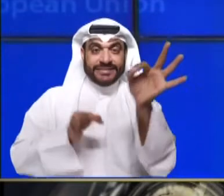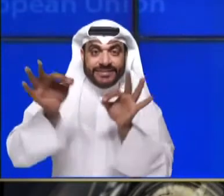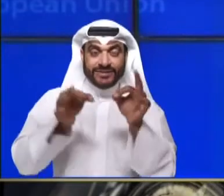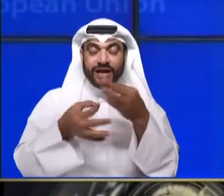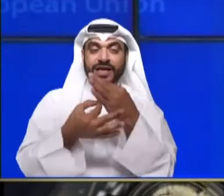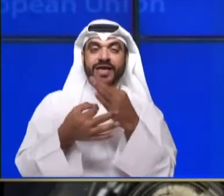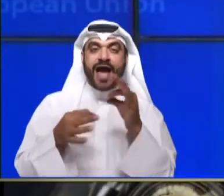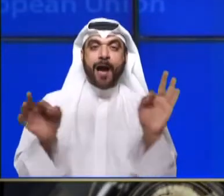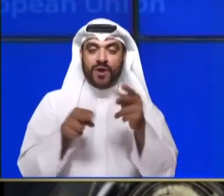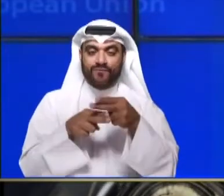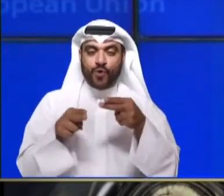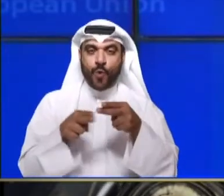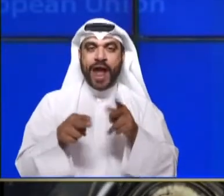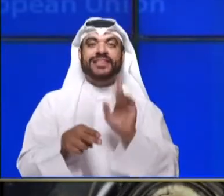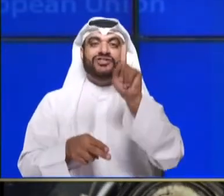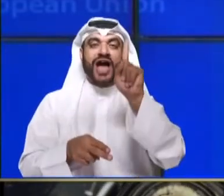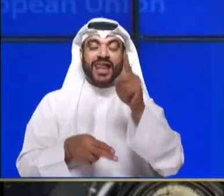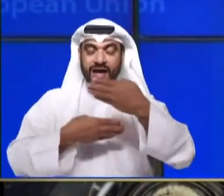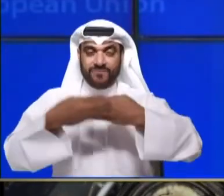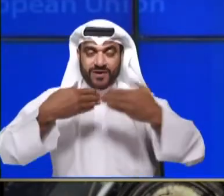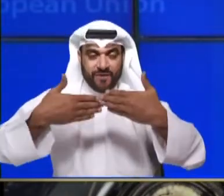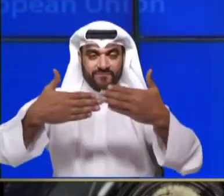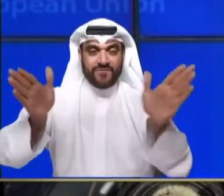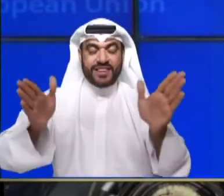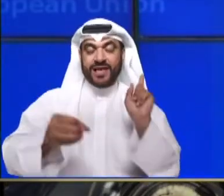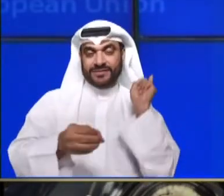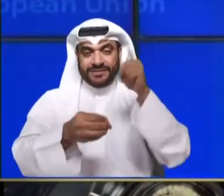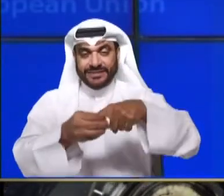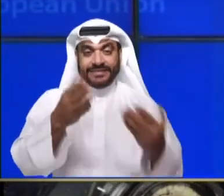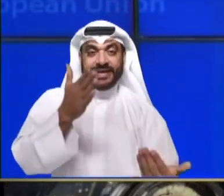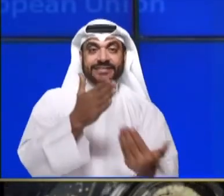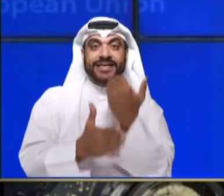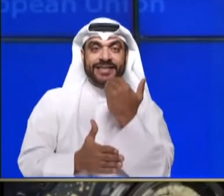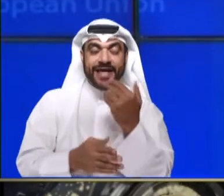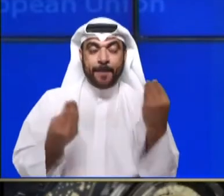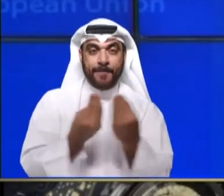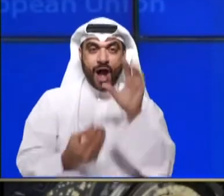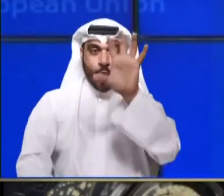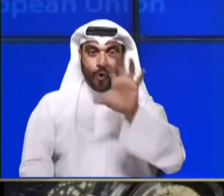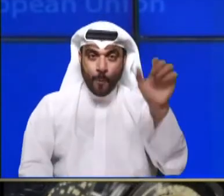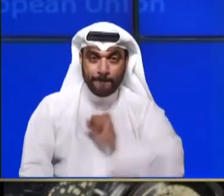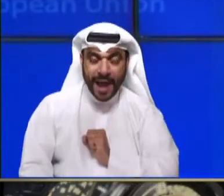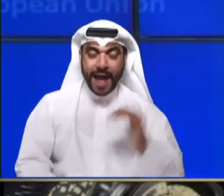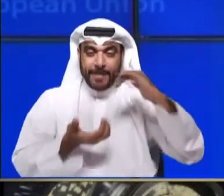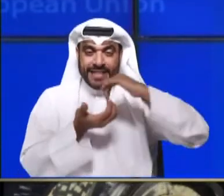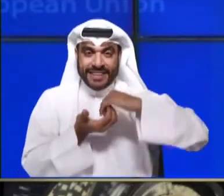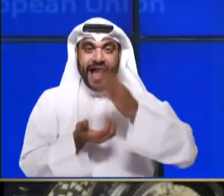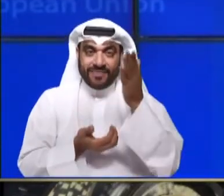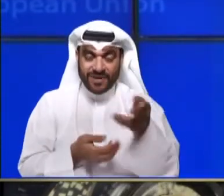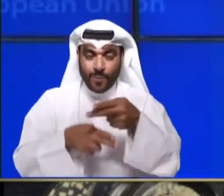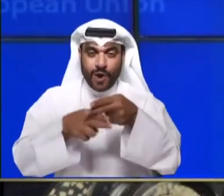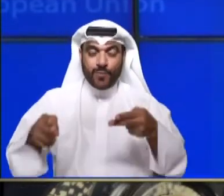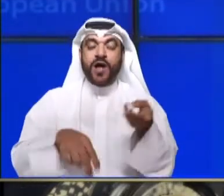الكويت فإننا نفتح صفحة جديدة في شراكتنا، والهدف من ذلك هو مواصلة تعزيز حوارنا